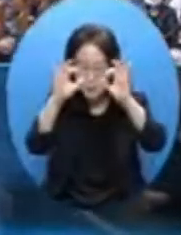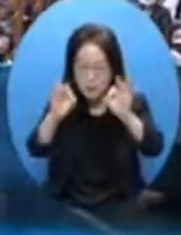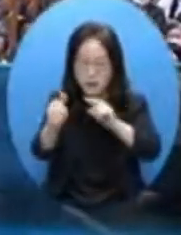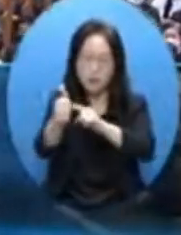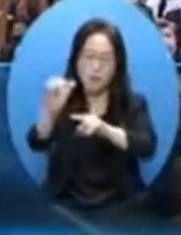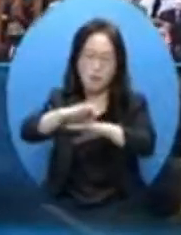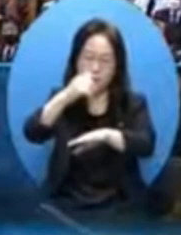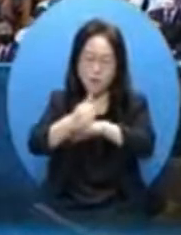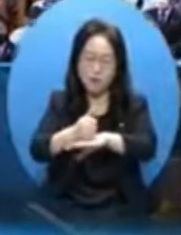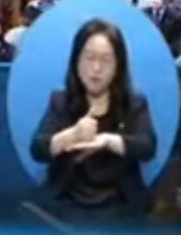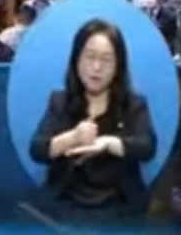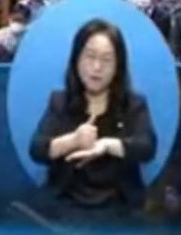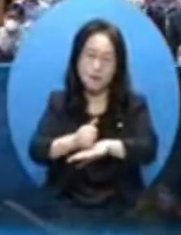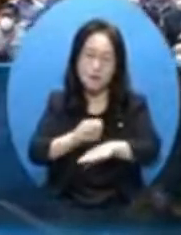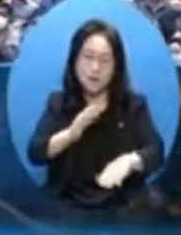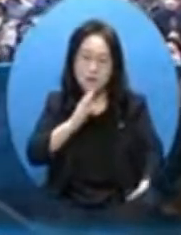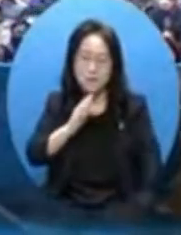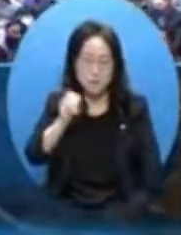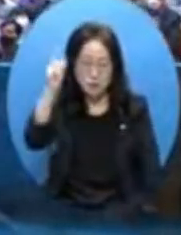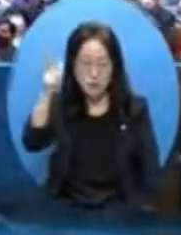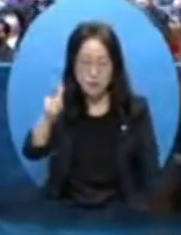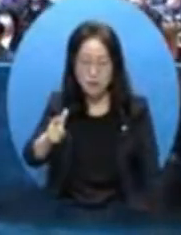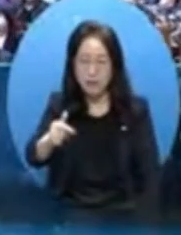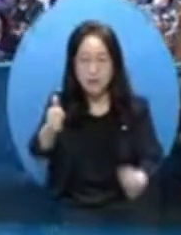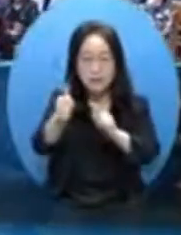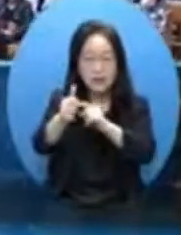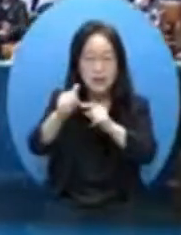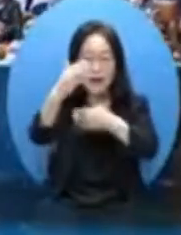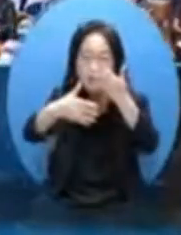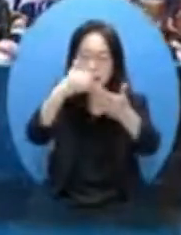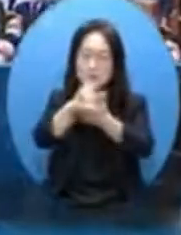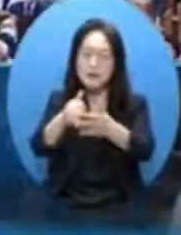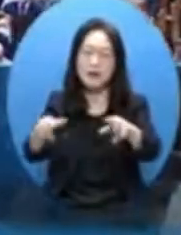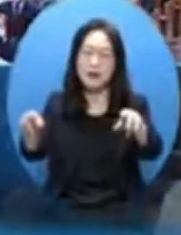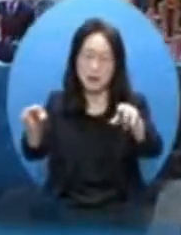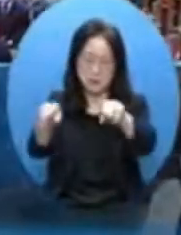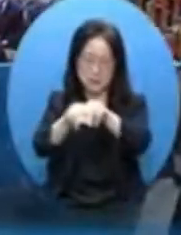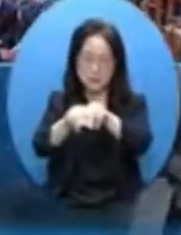없었으니 곧 그가 야훼께 연합하여 그에게서 떠나지 아니하고